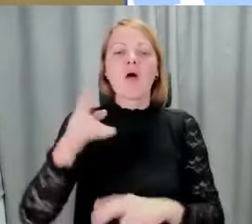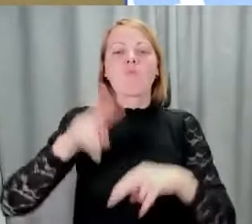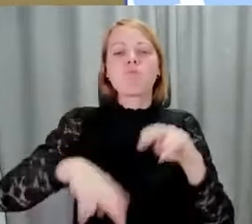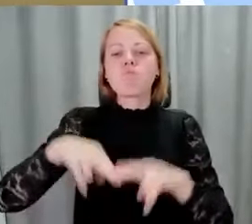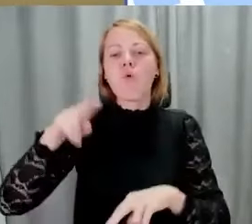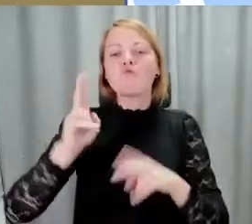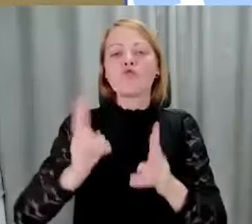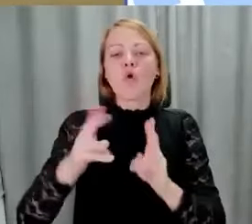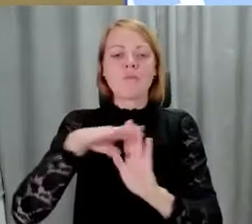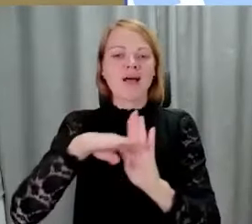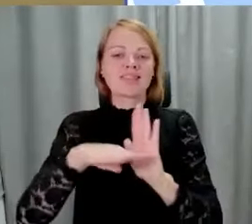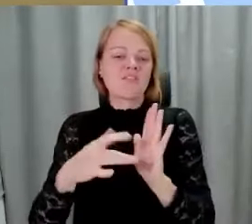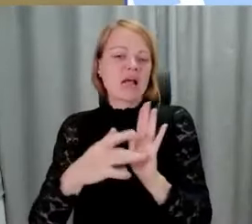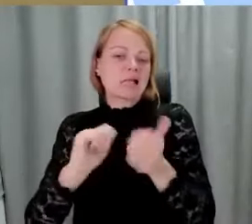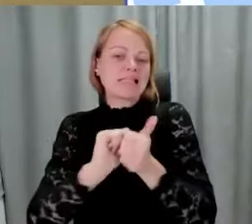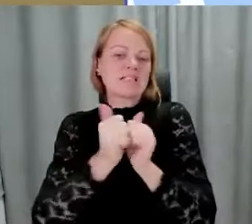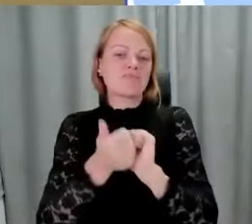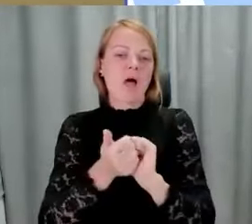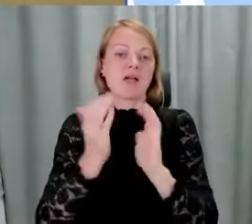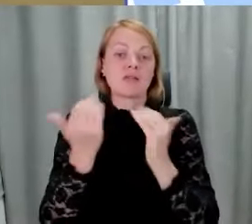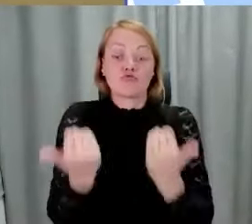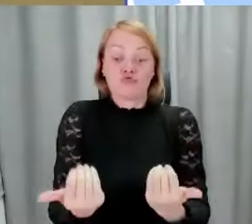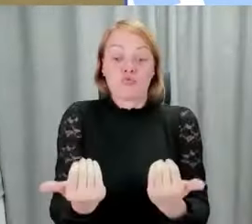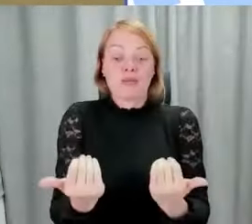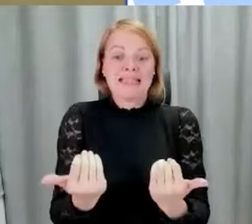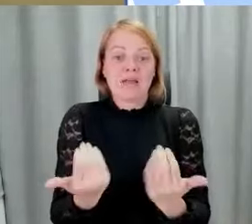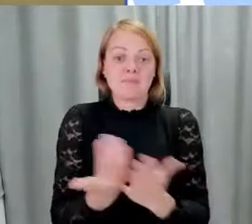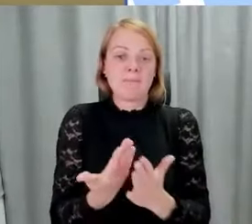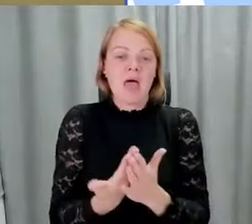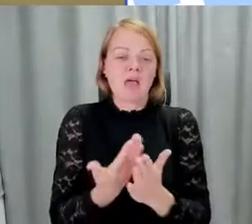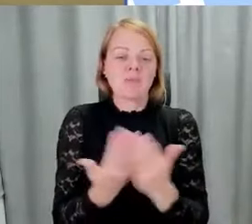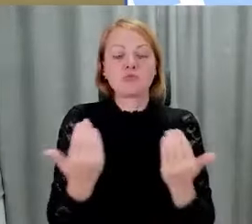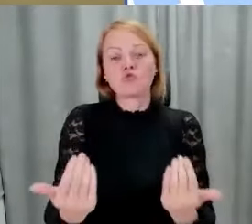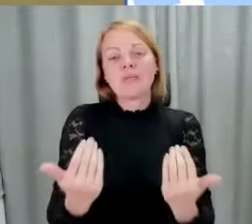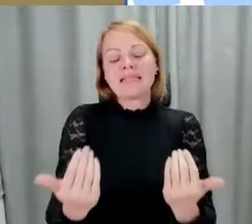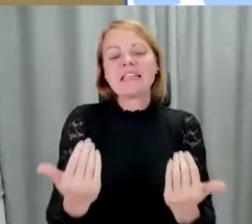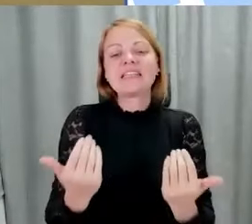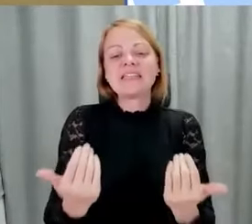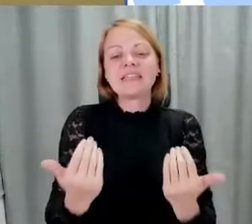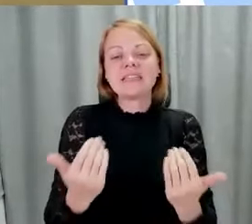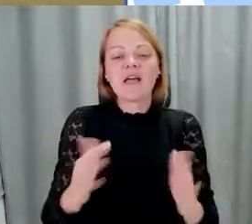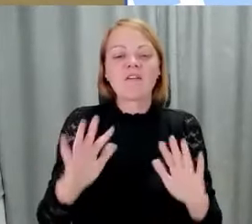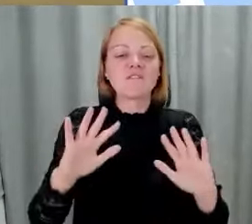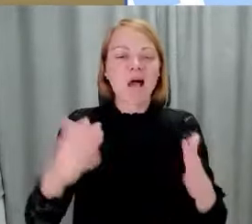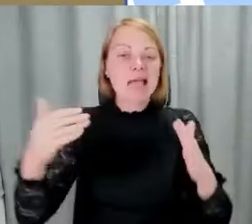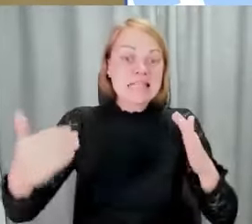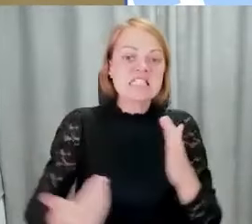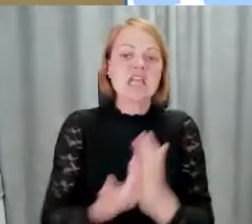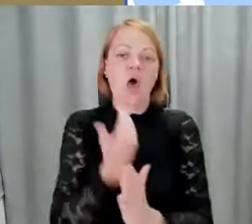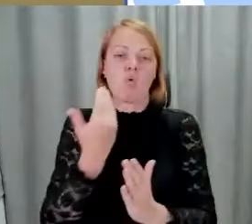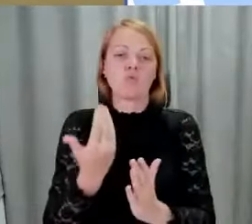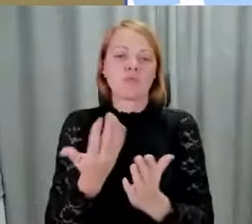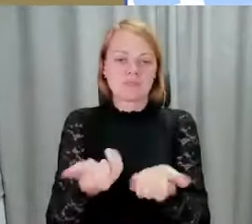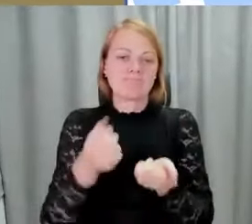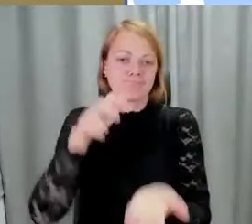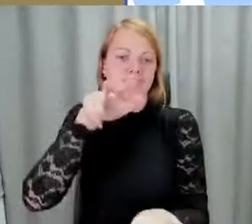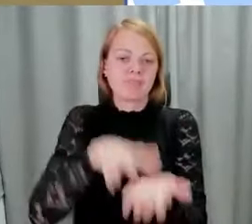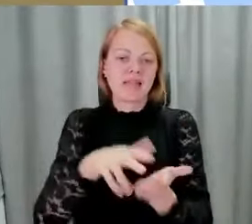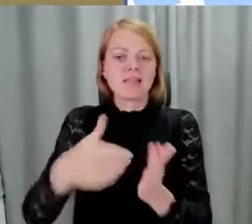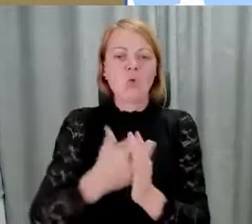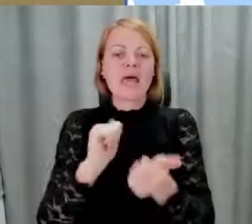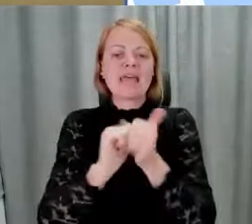izmaiņas būvnormatīvā spēkā stājās šodien vai tiek pieņemts jauns būvnormatīvs, kaut kāds jauns regulējums,